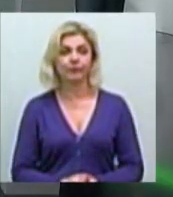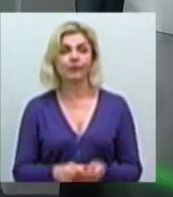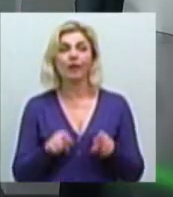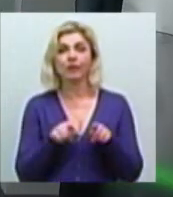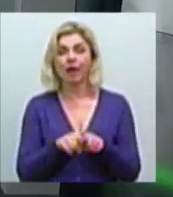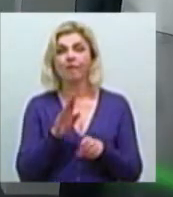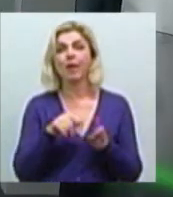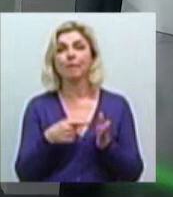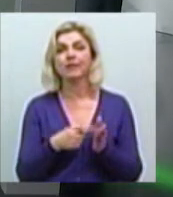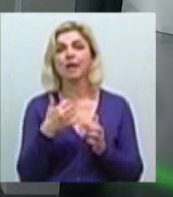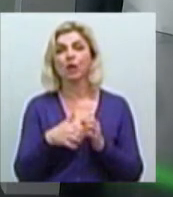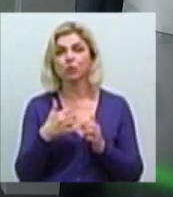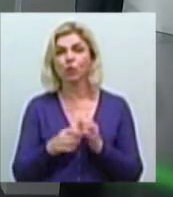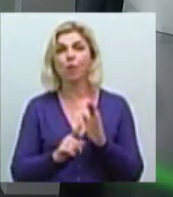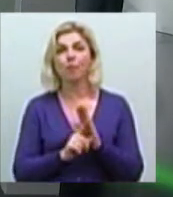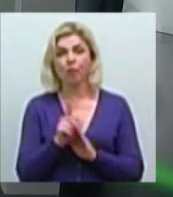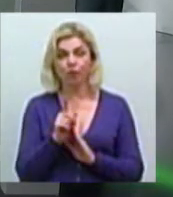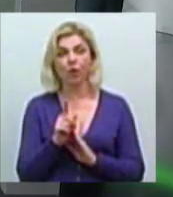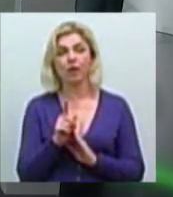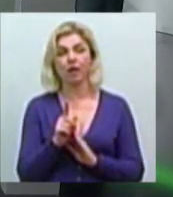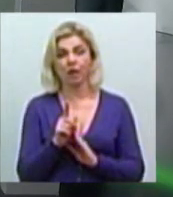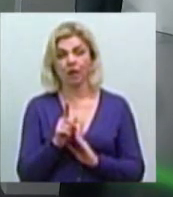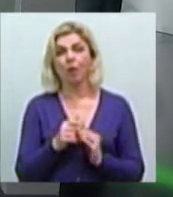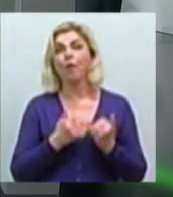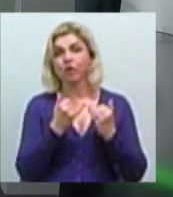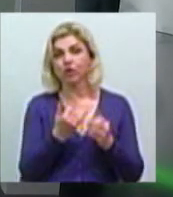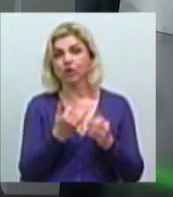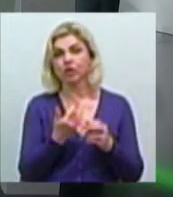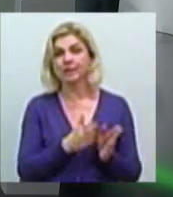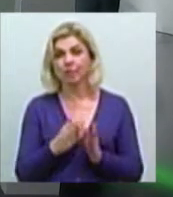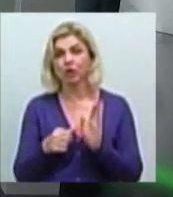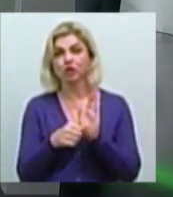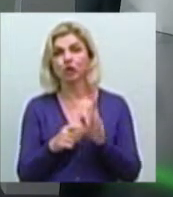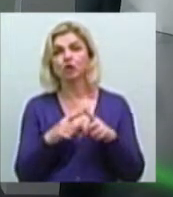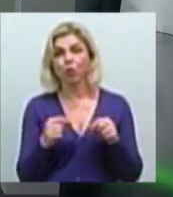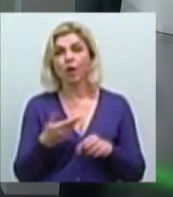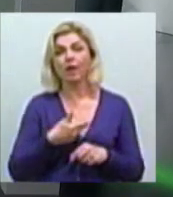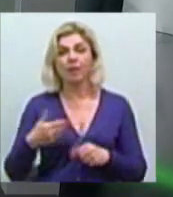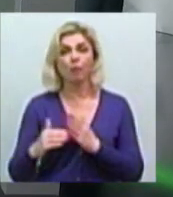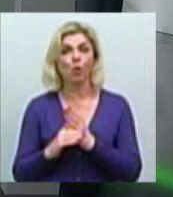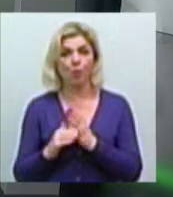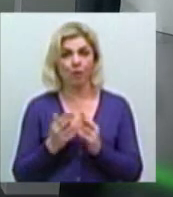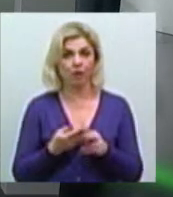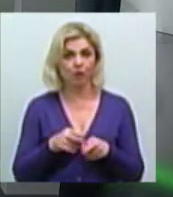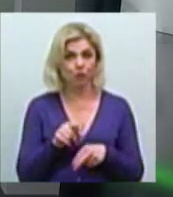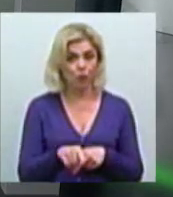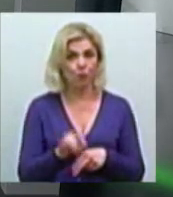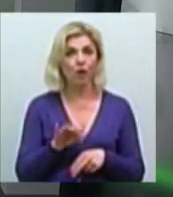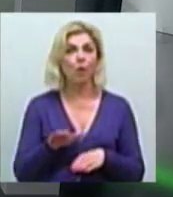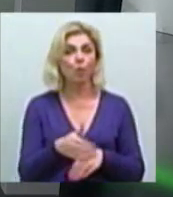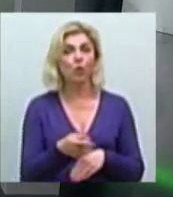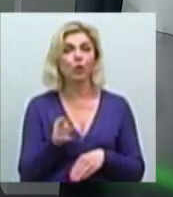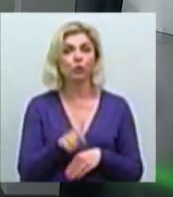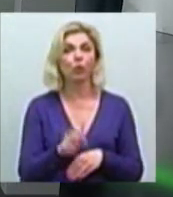місті Херсоні почали впроваджувати цю систему. 6 пілотних шкіл нам допомагали в цьому, і після того,